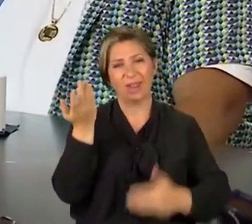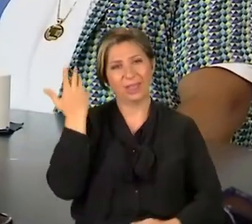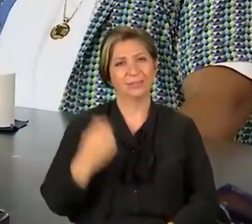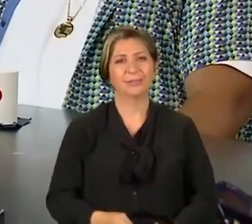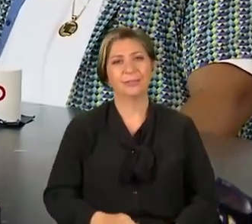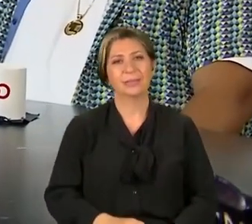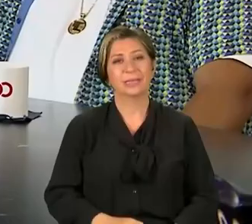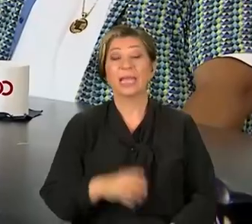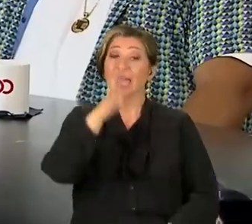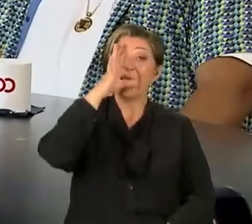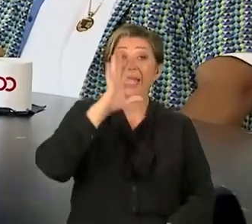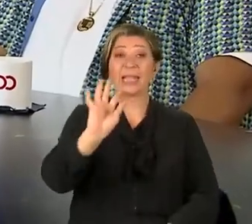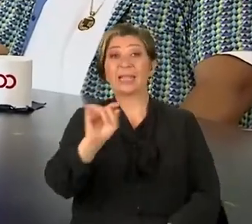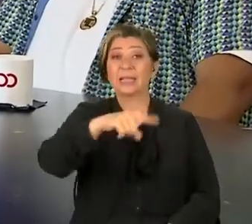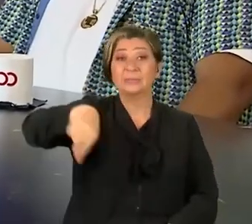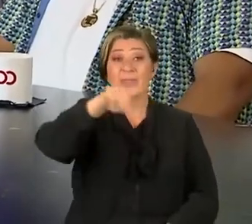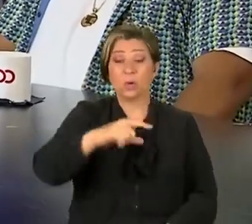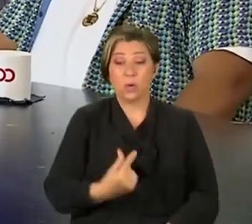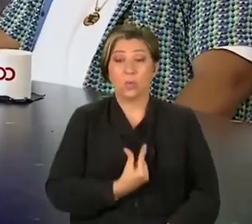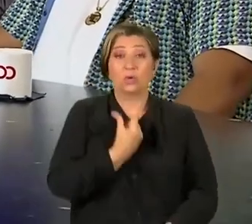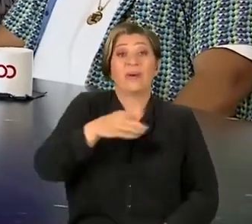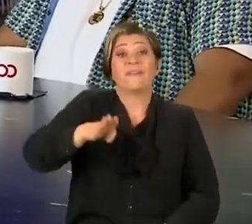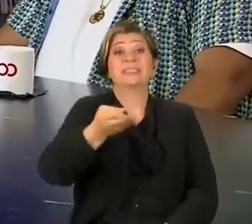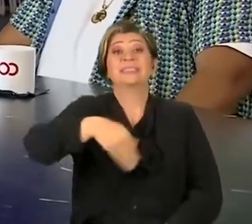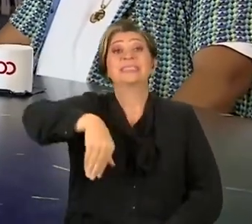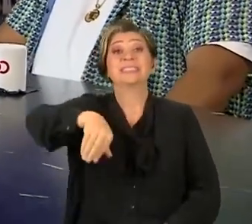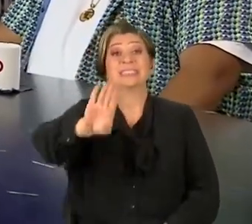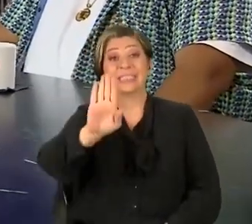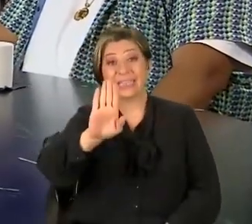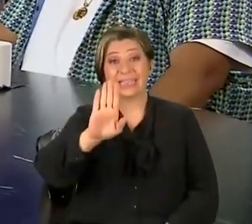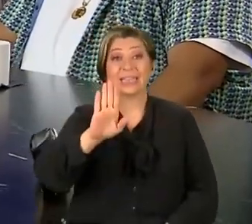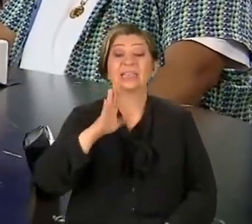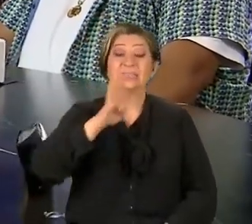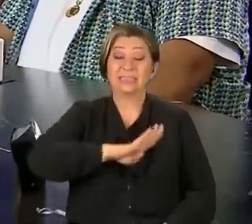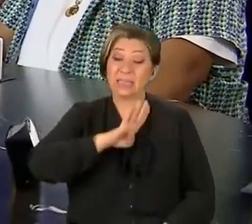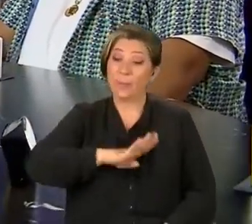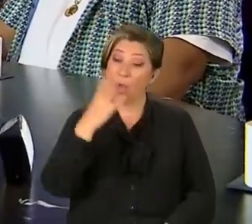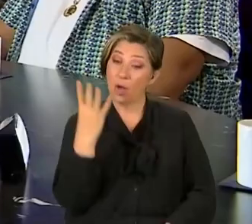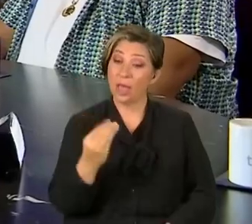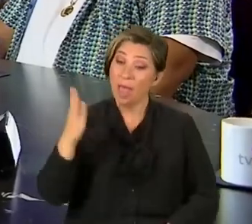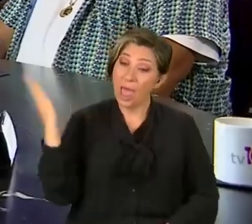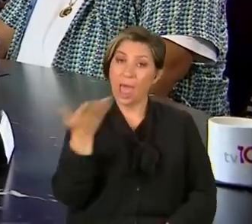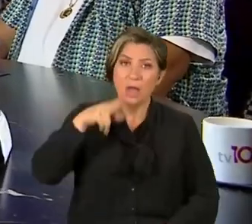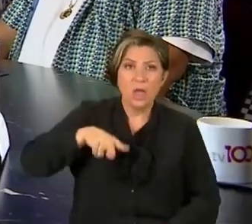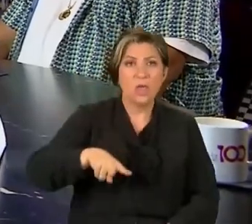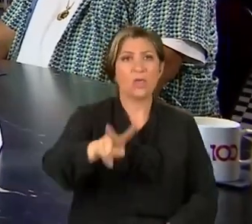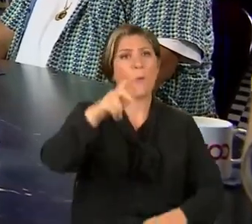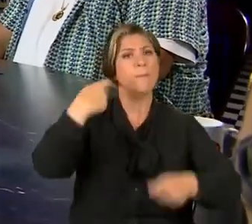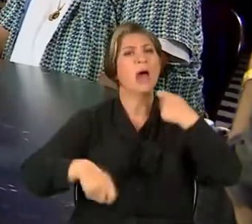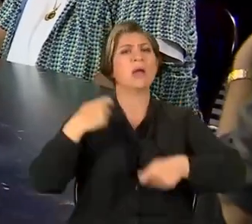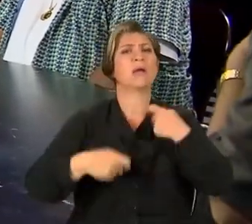filan kimseye umudundan vazgeçmesin dayko sabırlı olana da her